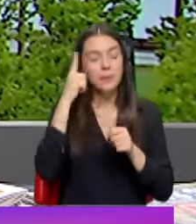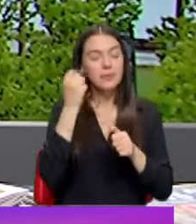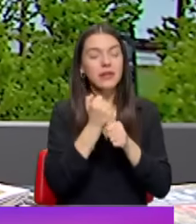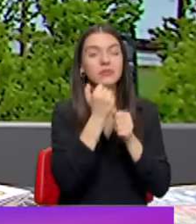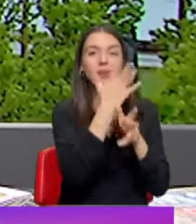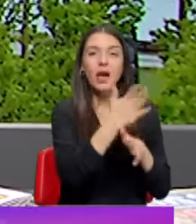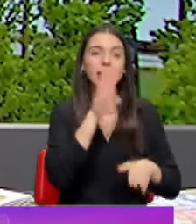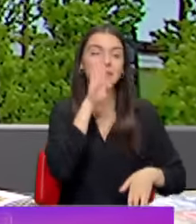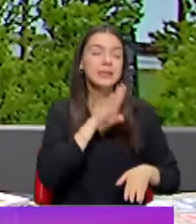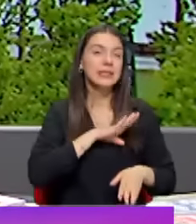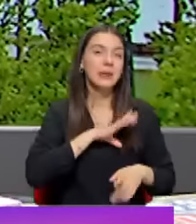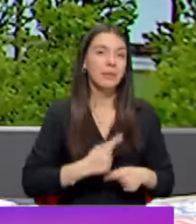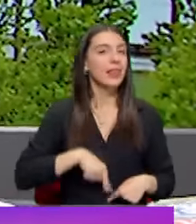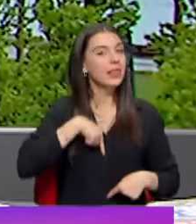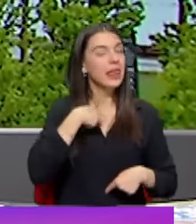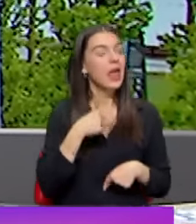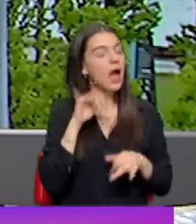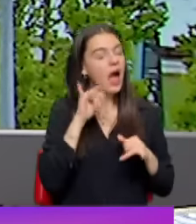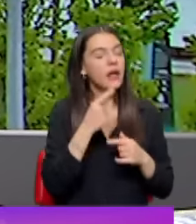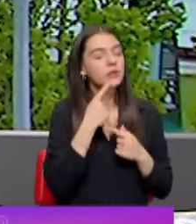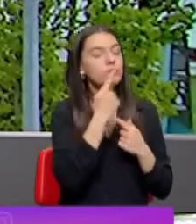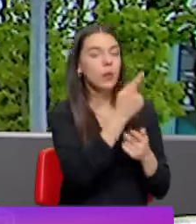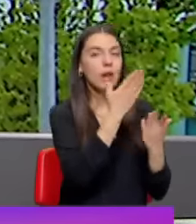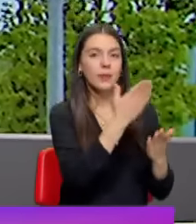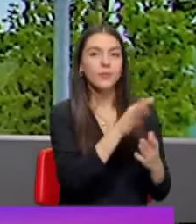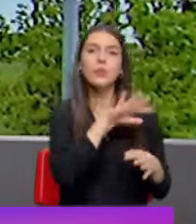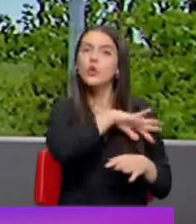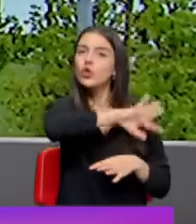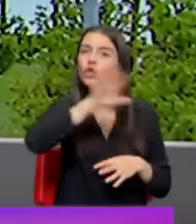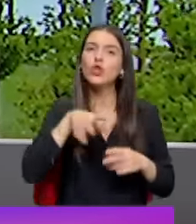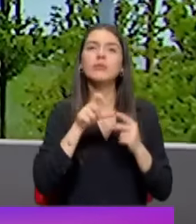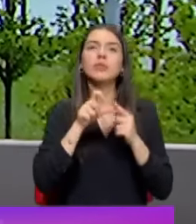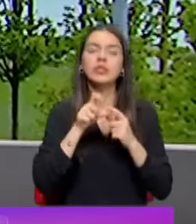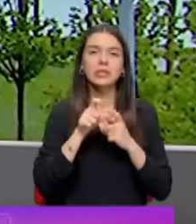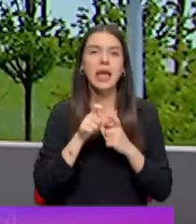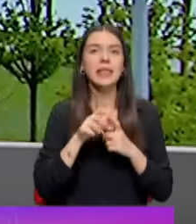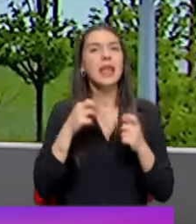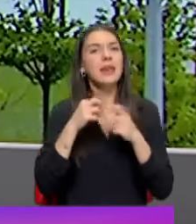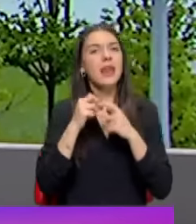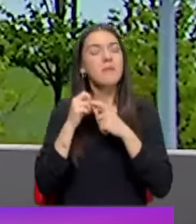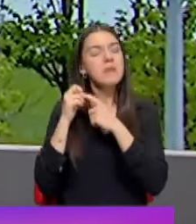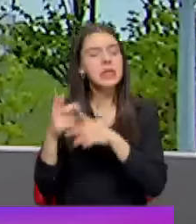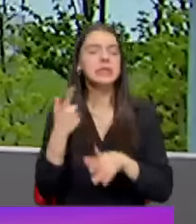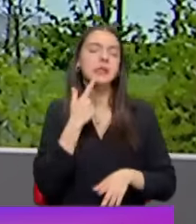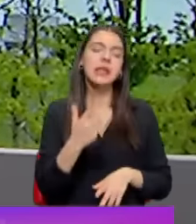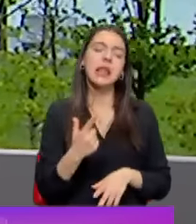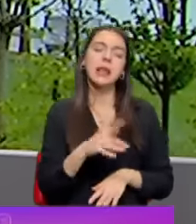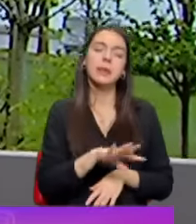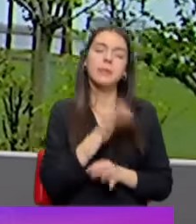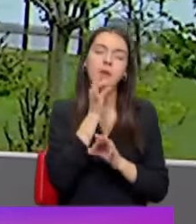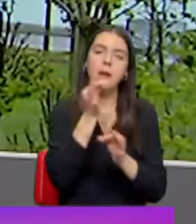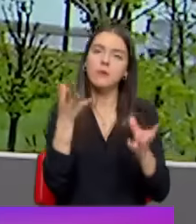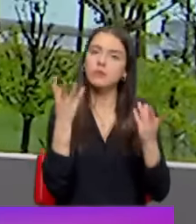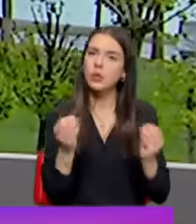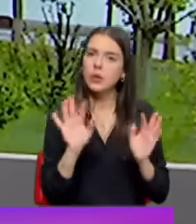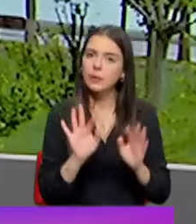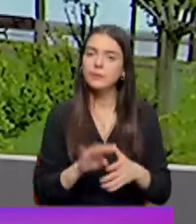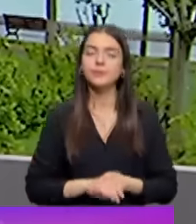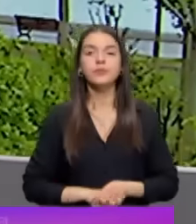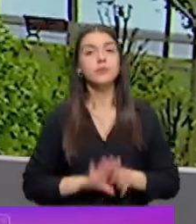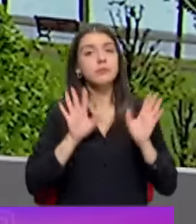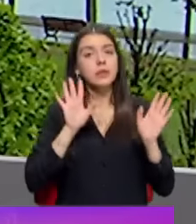sabır dileklerimizi bu vesileyle iletmiş olalım. Tüm şehitlerimize rahmet dileklerimizi bu vesileyle iletmiş olalım.